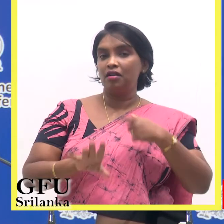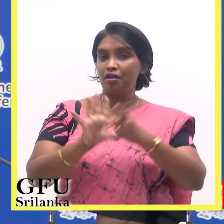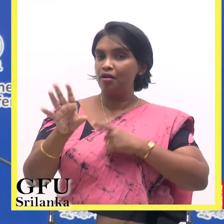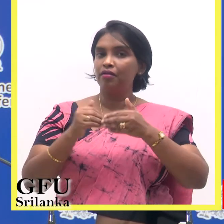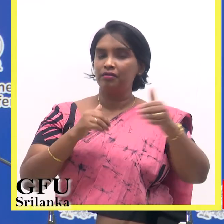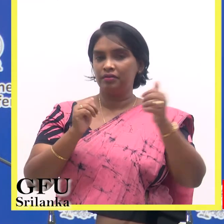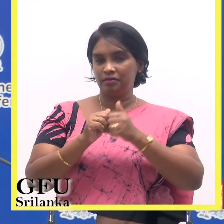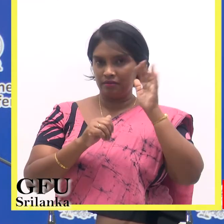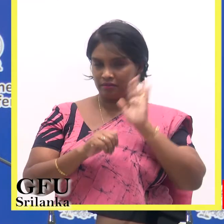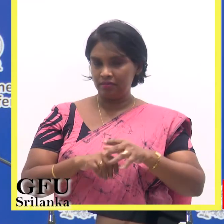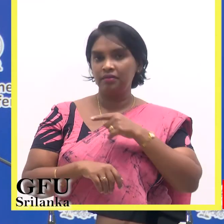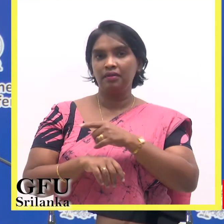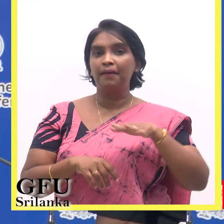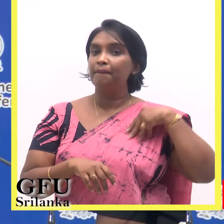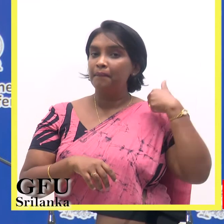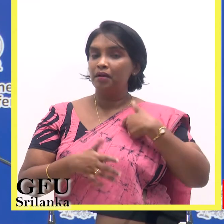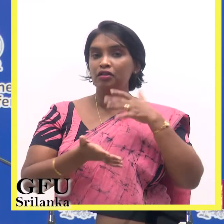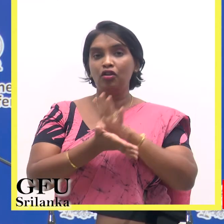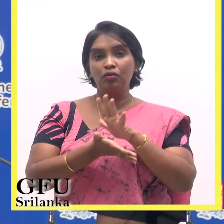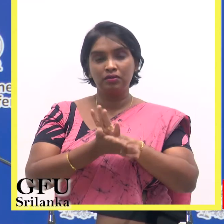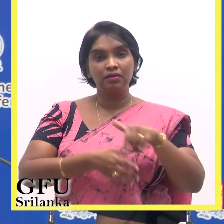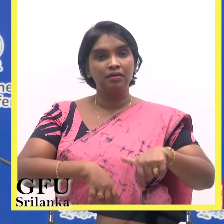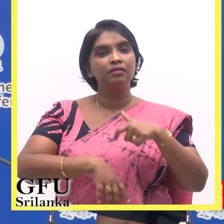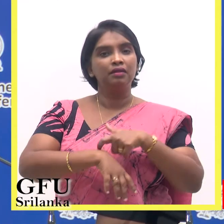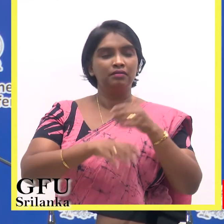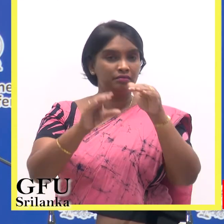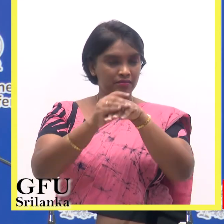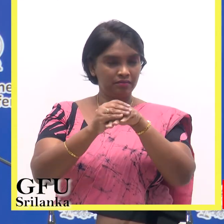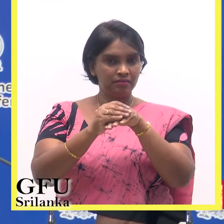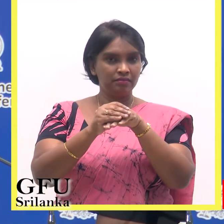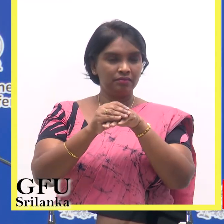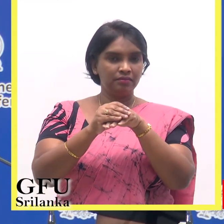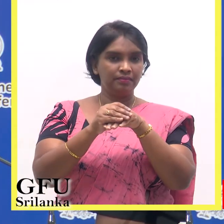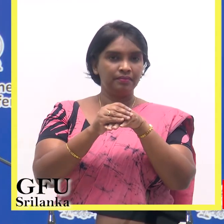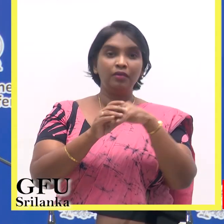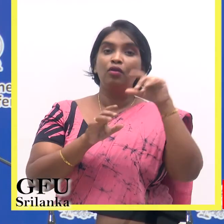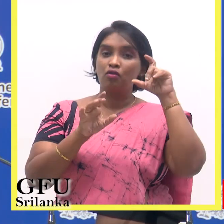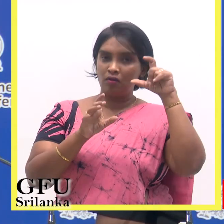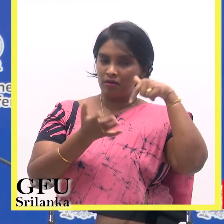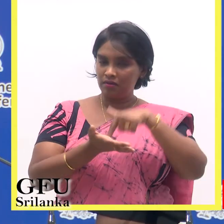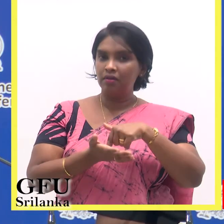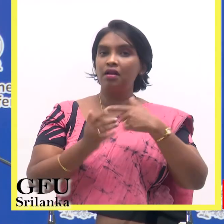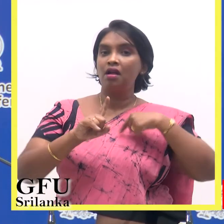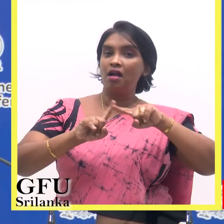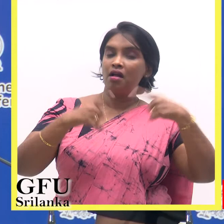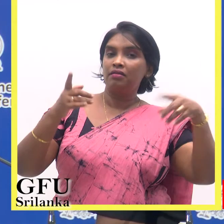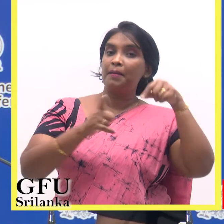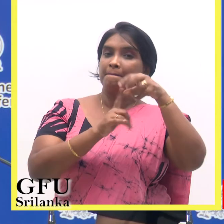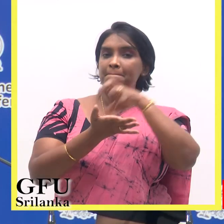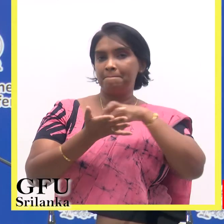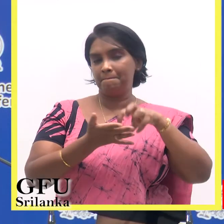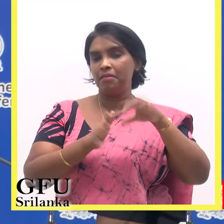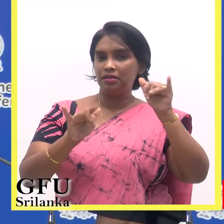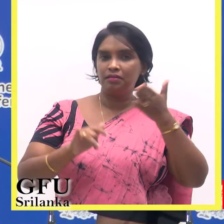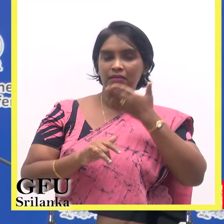මේ සංවත්සරය වෙනුවෙන් පවත්වන්න. ප්‍රධාන උත්සවය මේ අවස්ථාවේදී පැවැත්වෙන්නේ කොළඹදී. අනෙකුත්